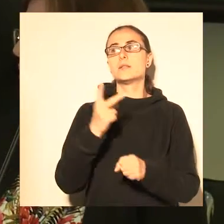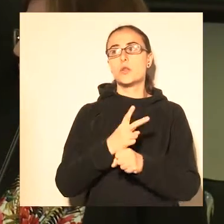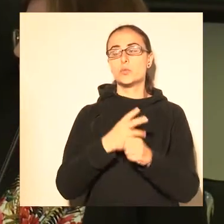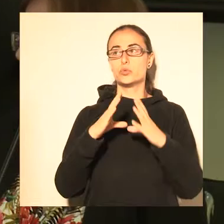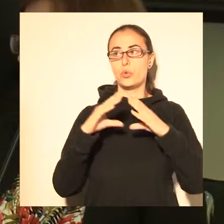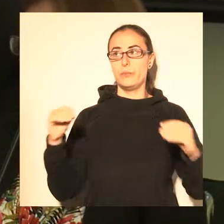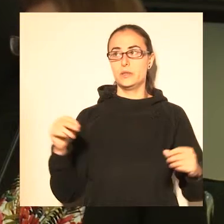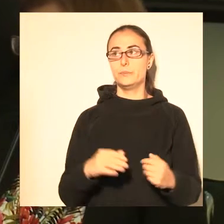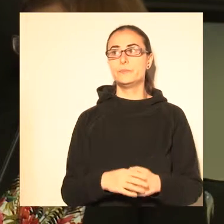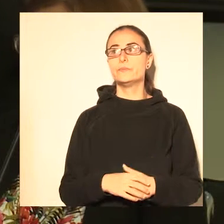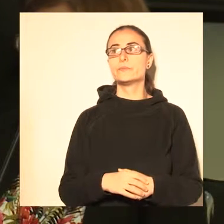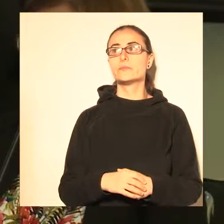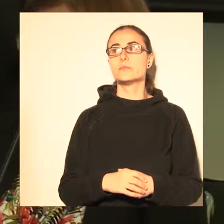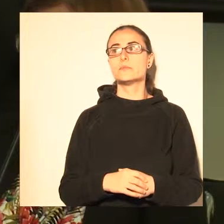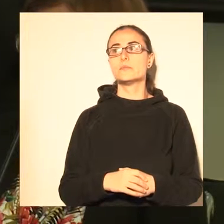statul